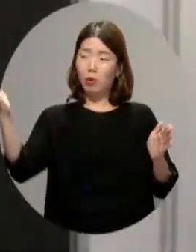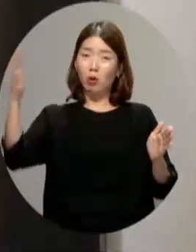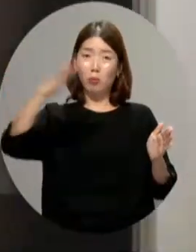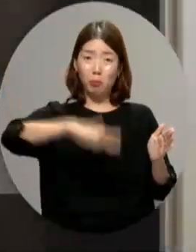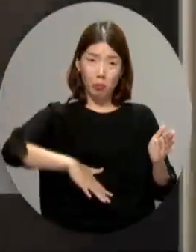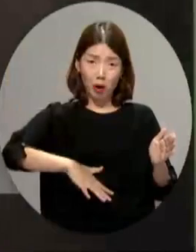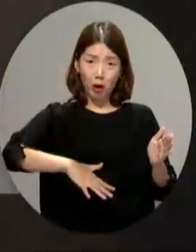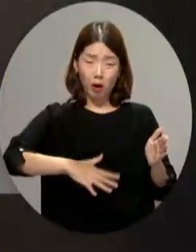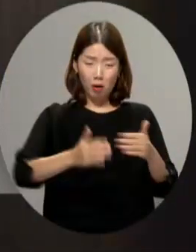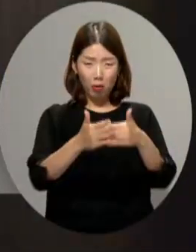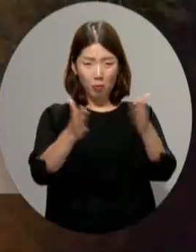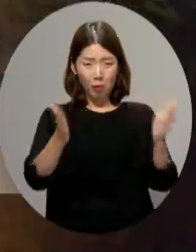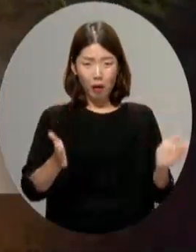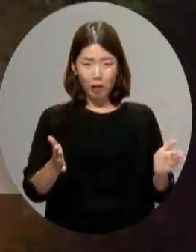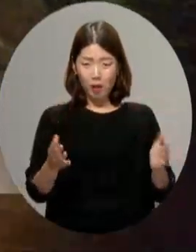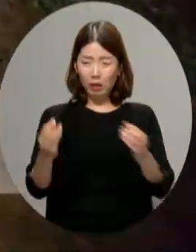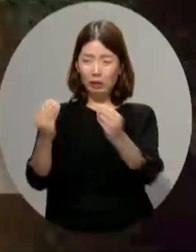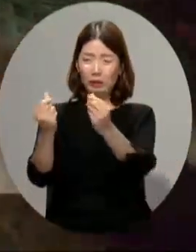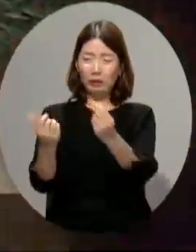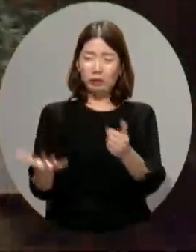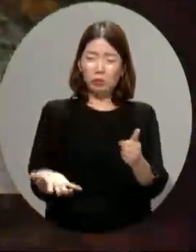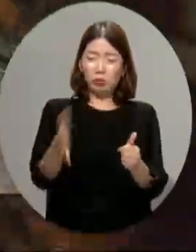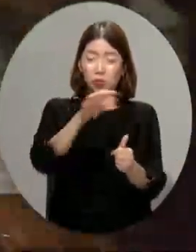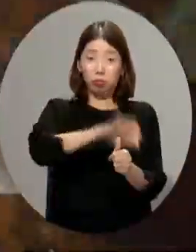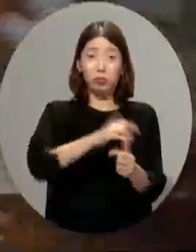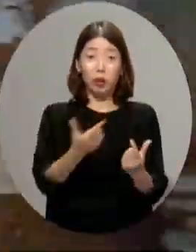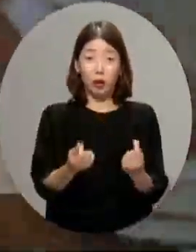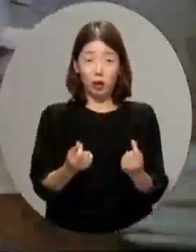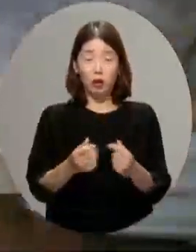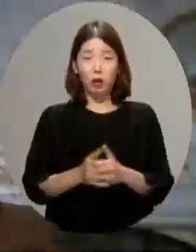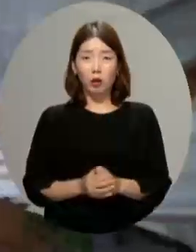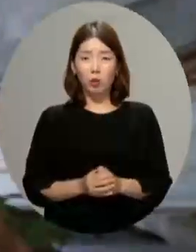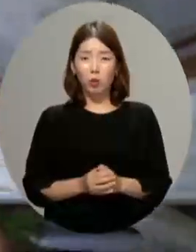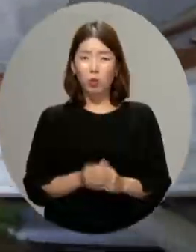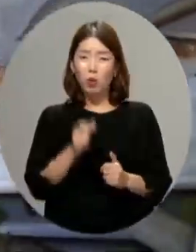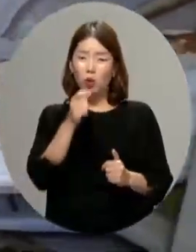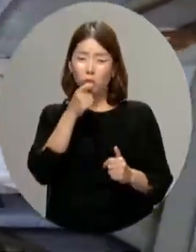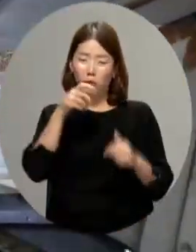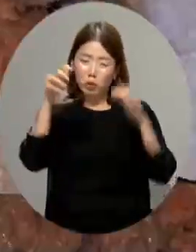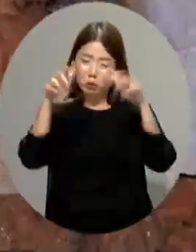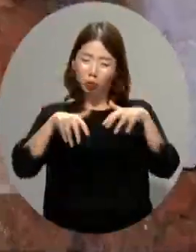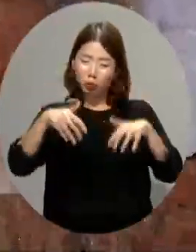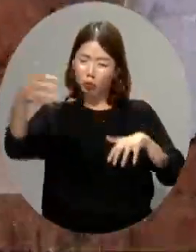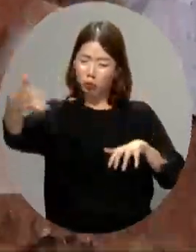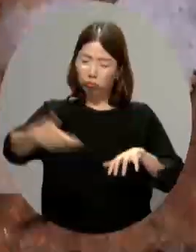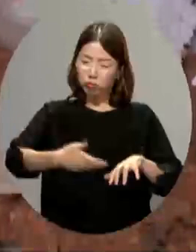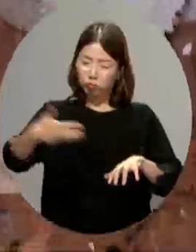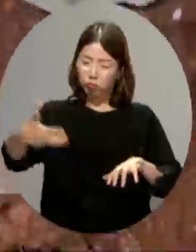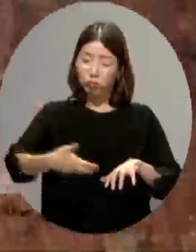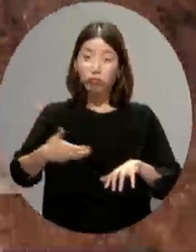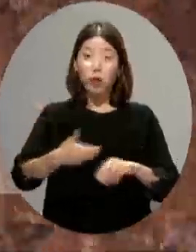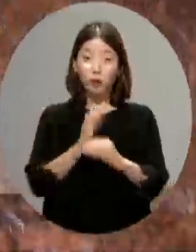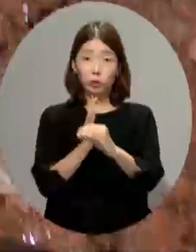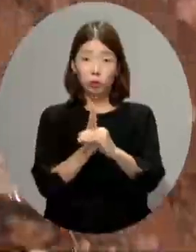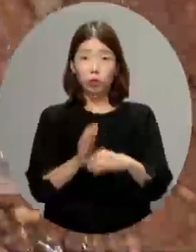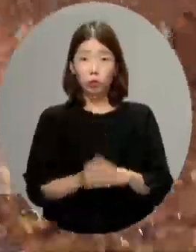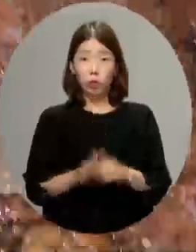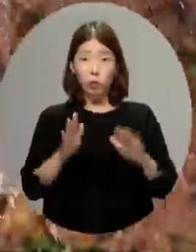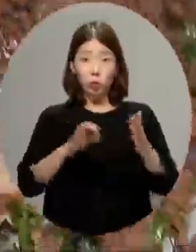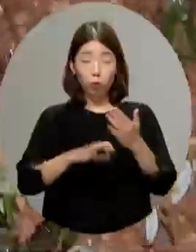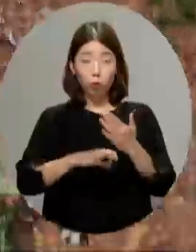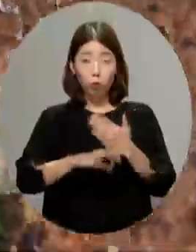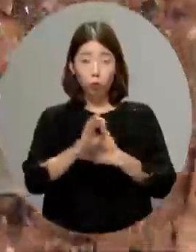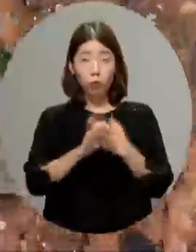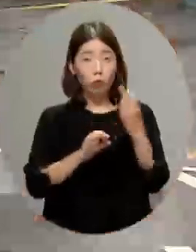허물어지면서 방 전체가 엄청난 양의 토사에 매몰돼 버렸고 빗물은 끊임없이 거실로 흘러들어옵니다. 오늘 오전